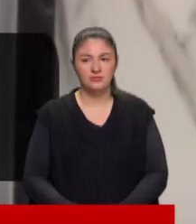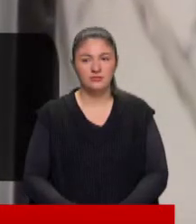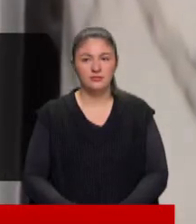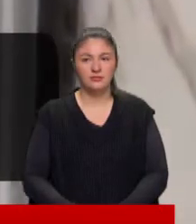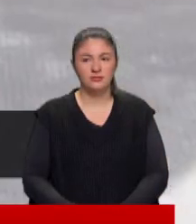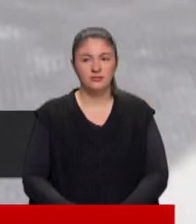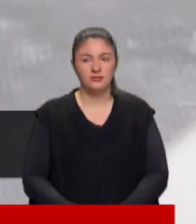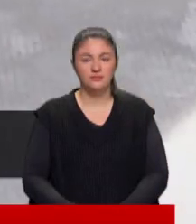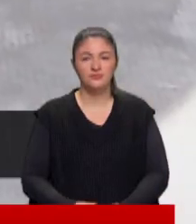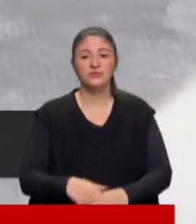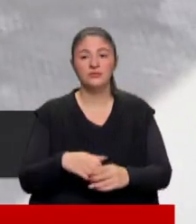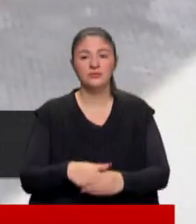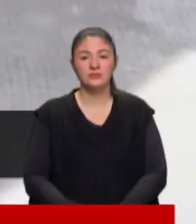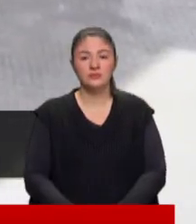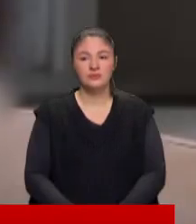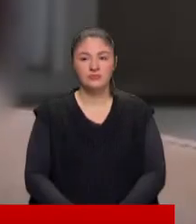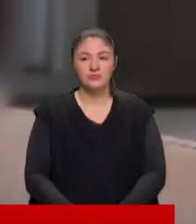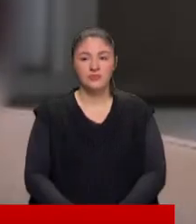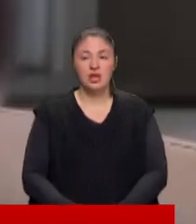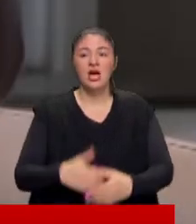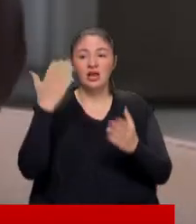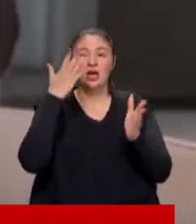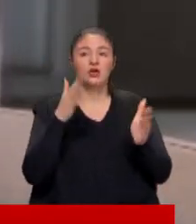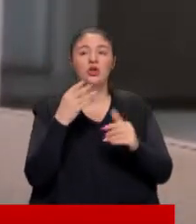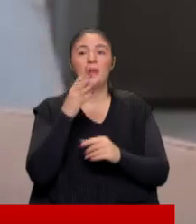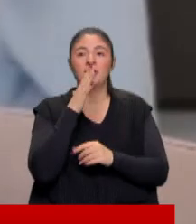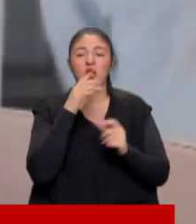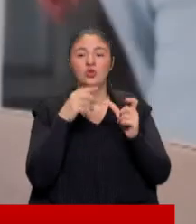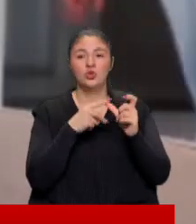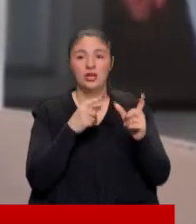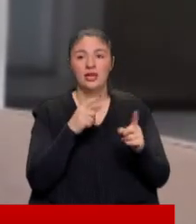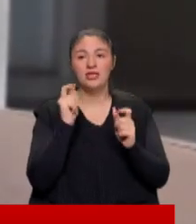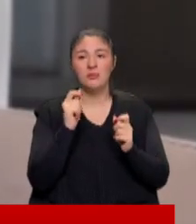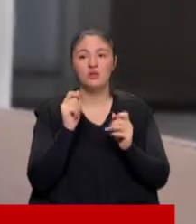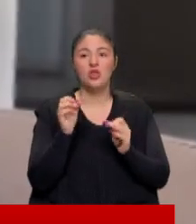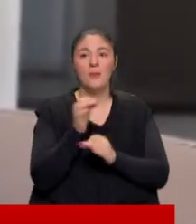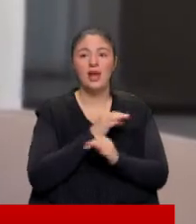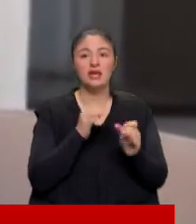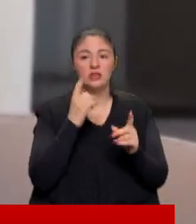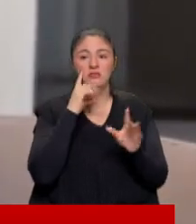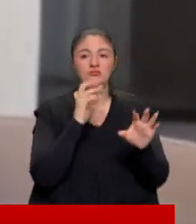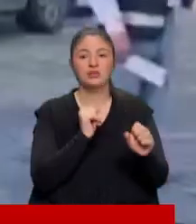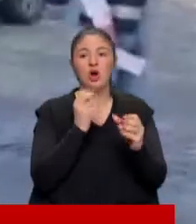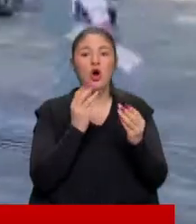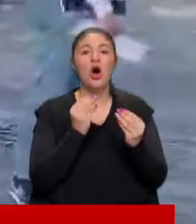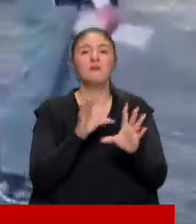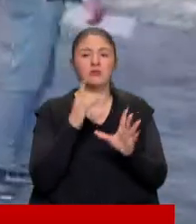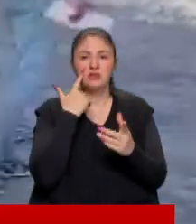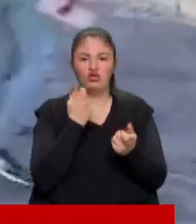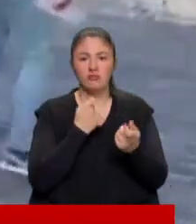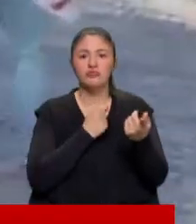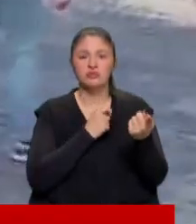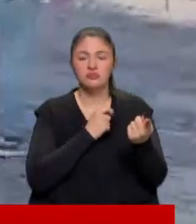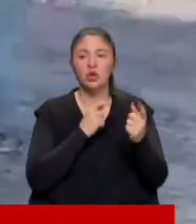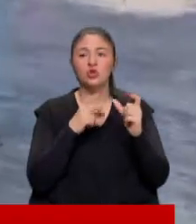şunu da yaptılar bana. Sakın lafını esirgeme Şule. Kara kutu olarak bilinen Şule'nin yapılan operasyonlarda gözaltına alınmaması dikkat